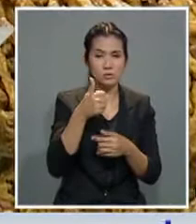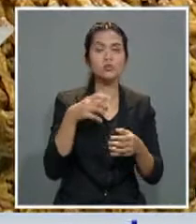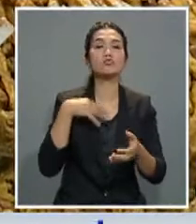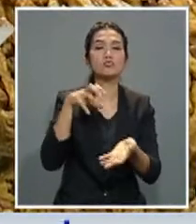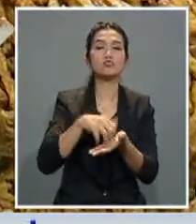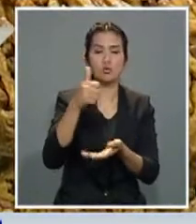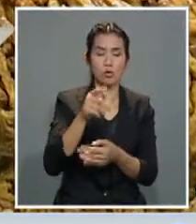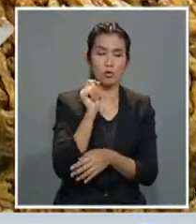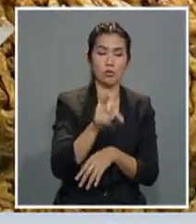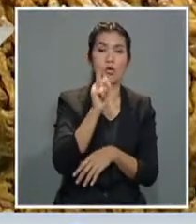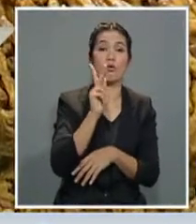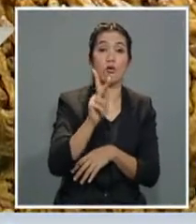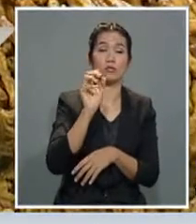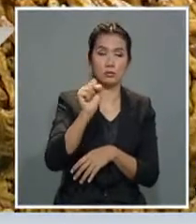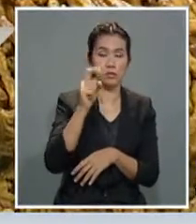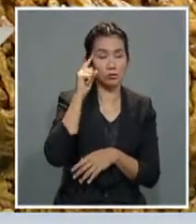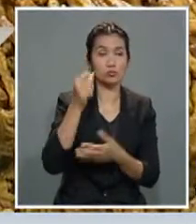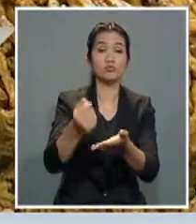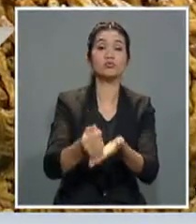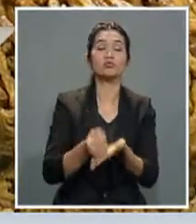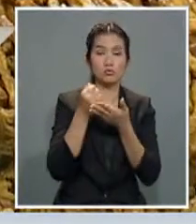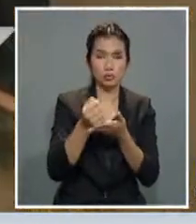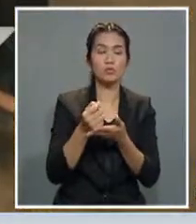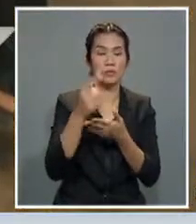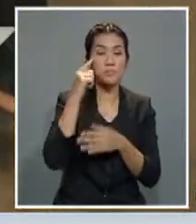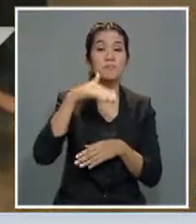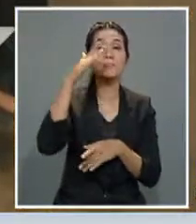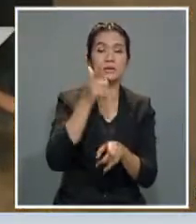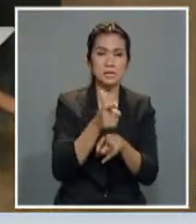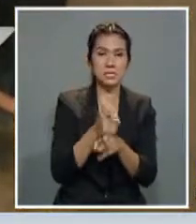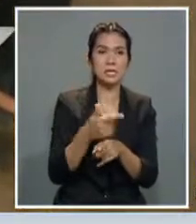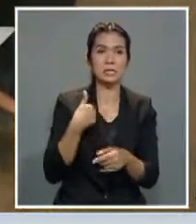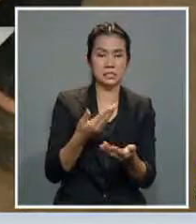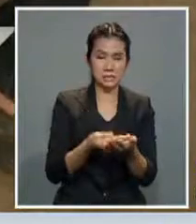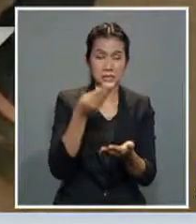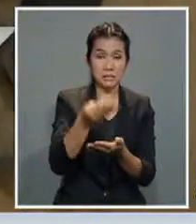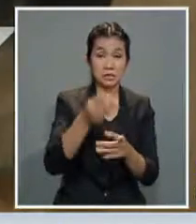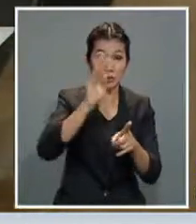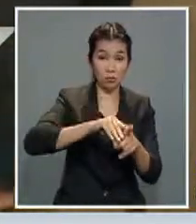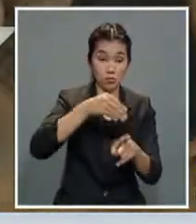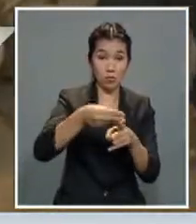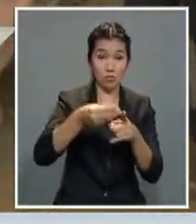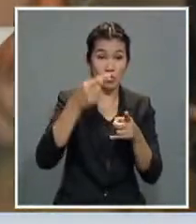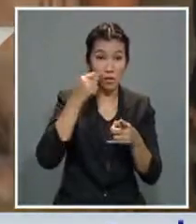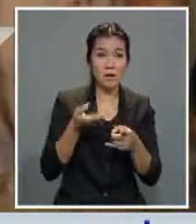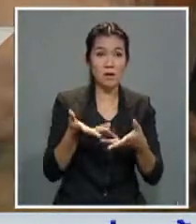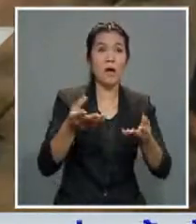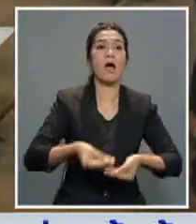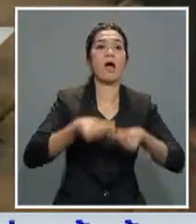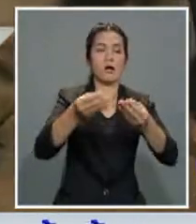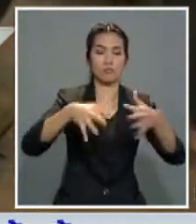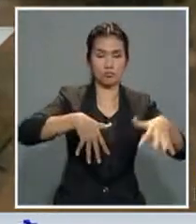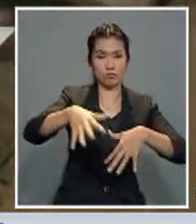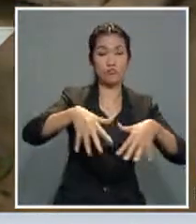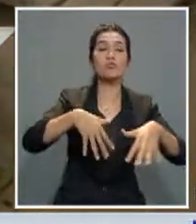สเป็นพี่เลี้ยงเมื่อเราได้เงินทุนจากท่านจากธนาคารทกสเราก็เริ่มซื้อพันกล้วยขยายต่อให้กับชุมชน